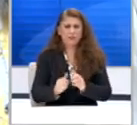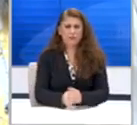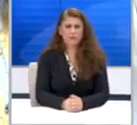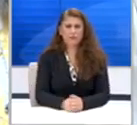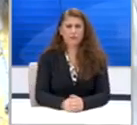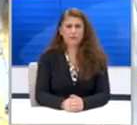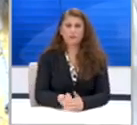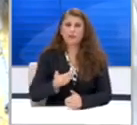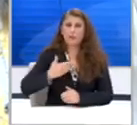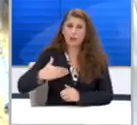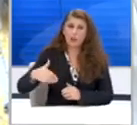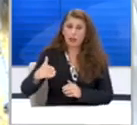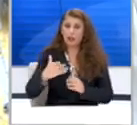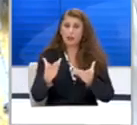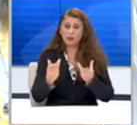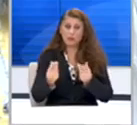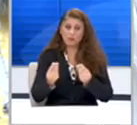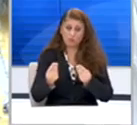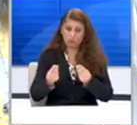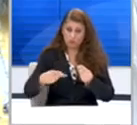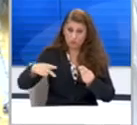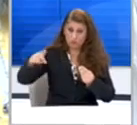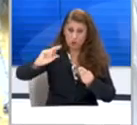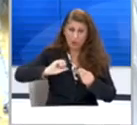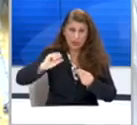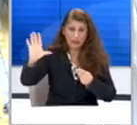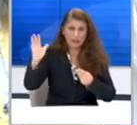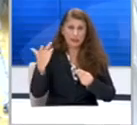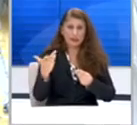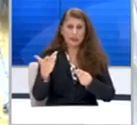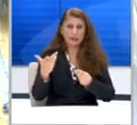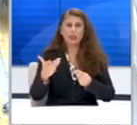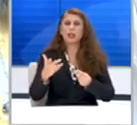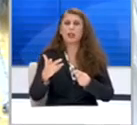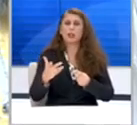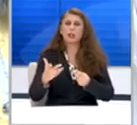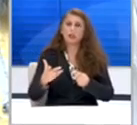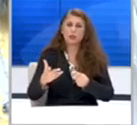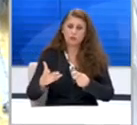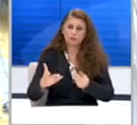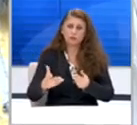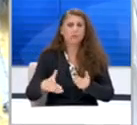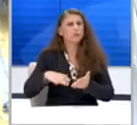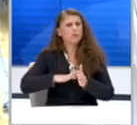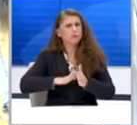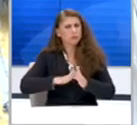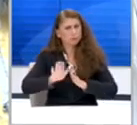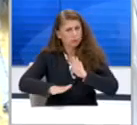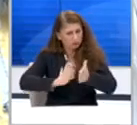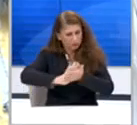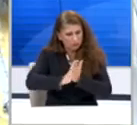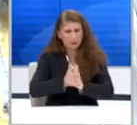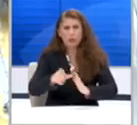ημί βληθήν έξω, και καταπατήστε υπό των ανθρώπων.